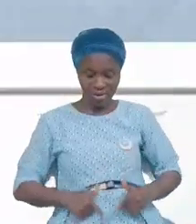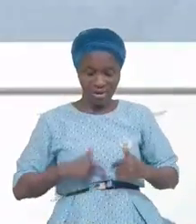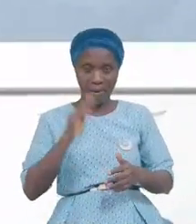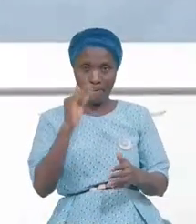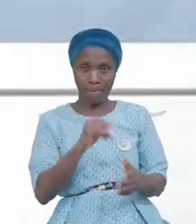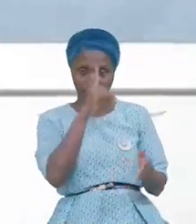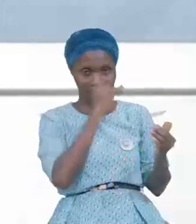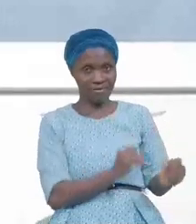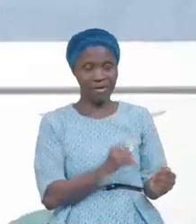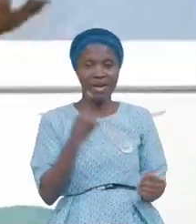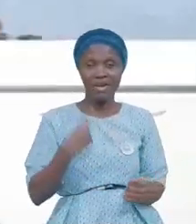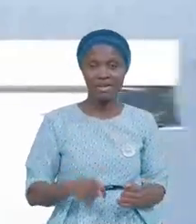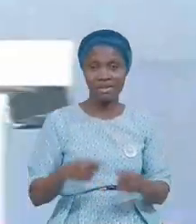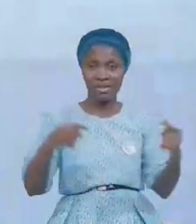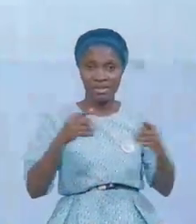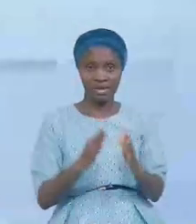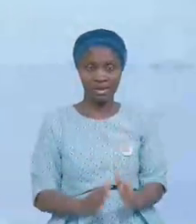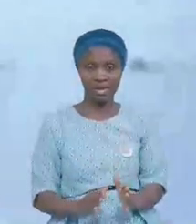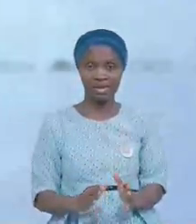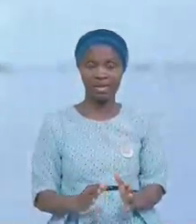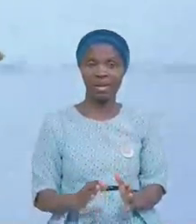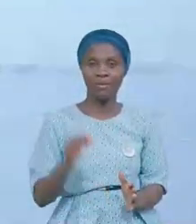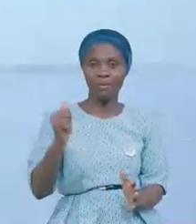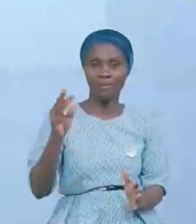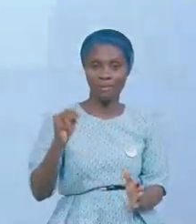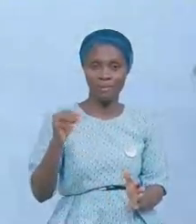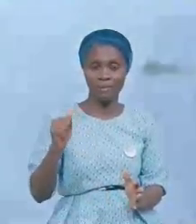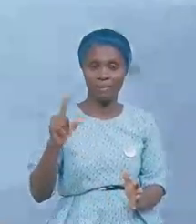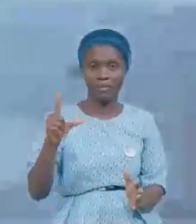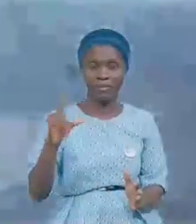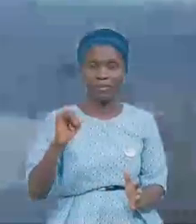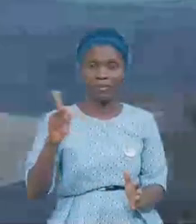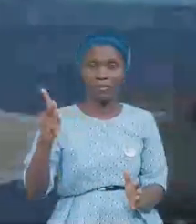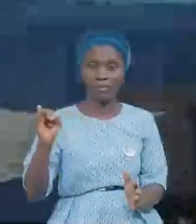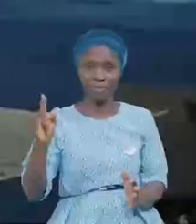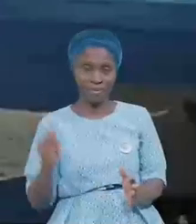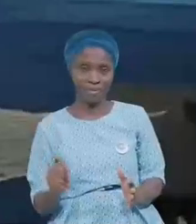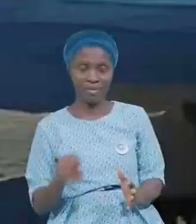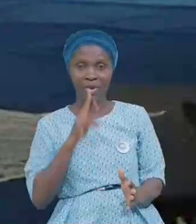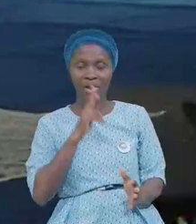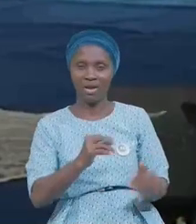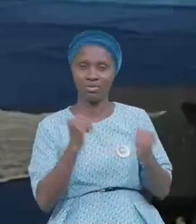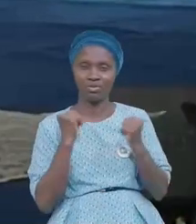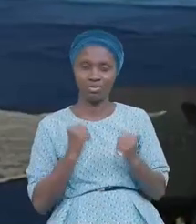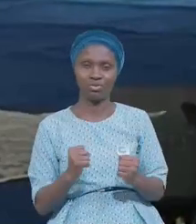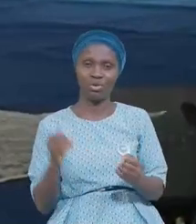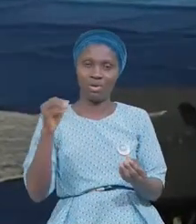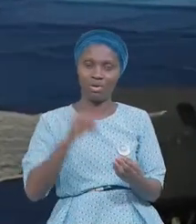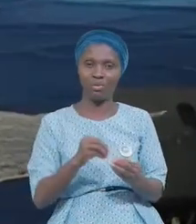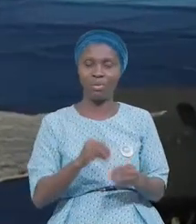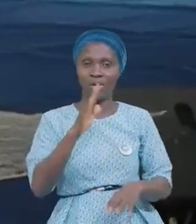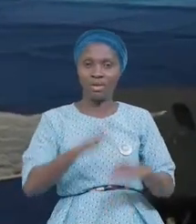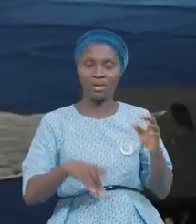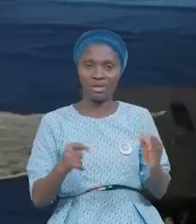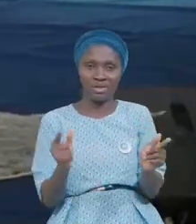Et les Amalécites et leur armée, ils étaient plus forts que la petite armée